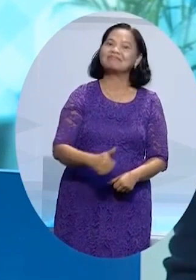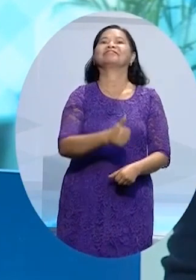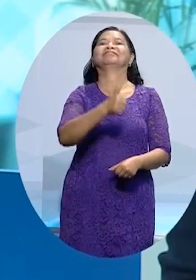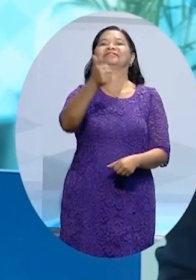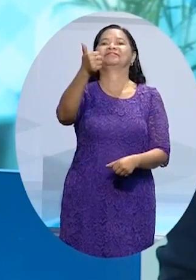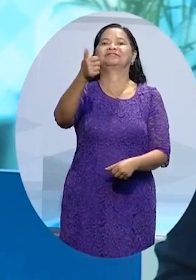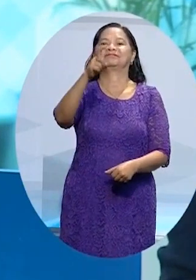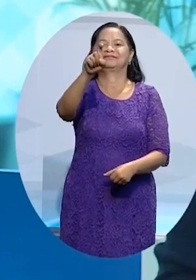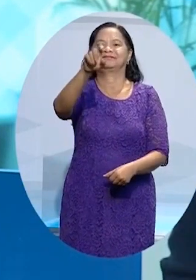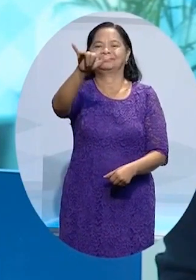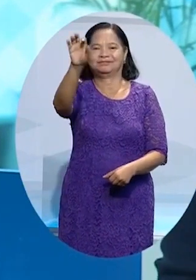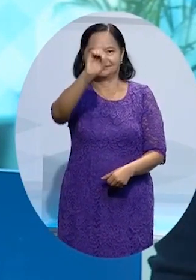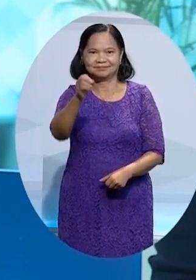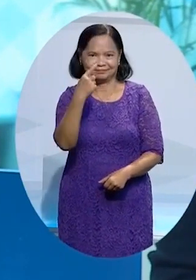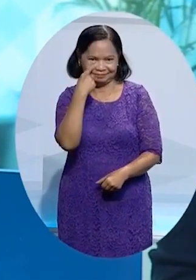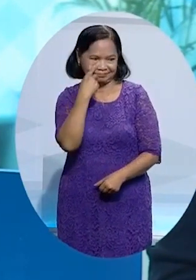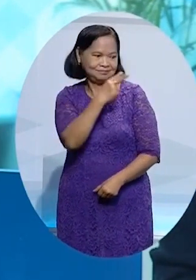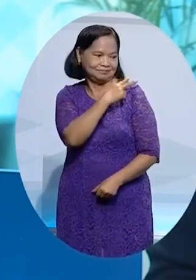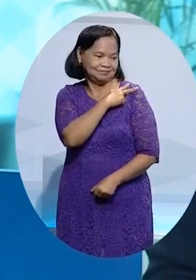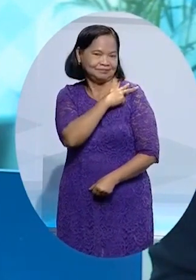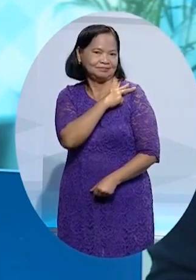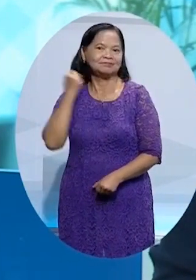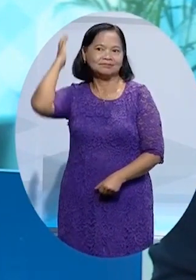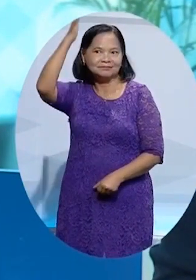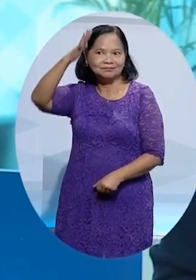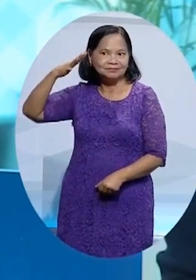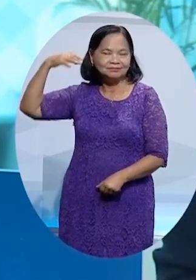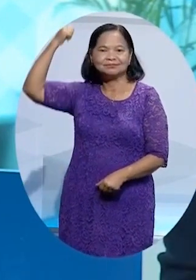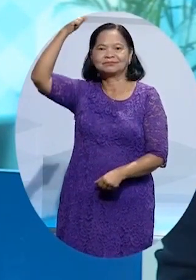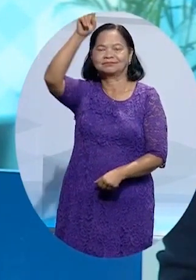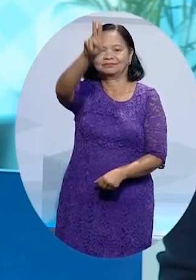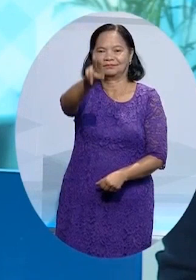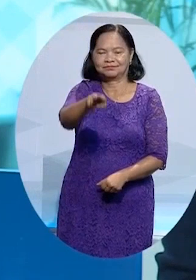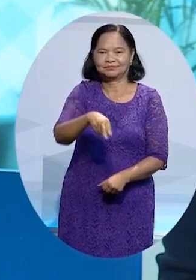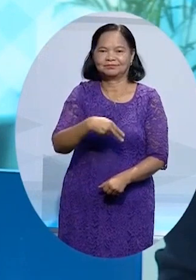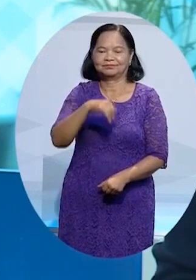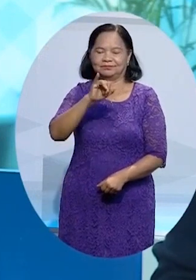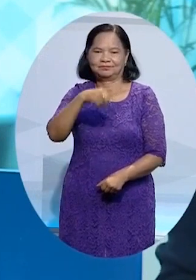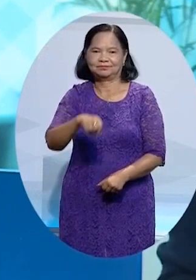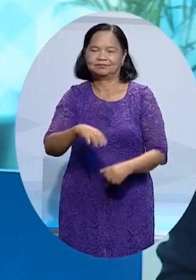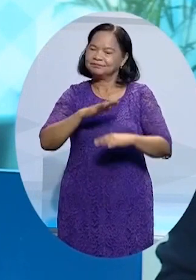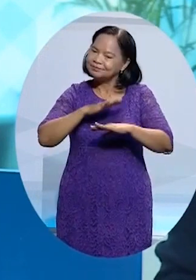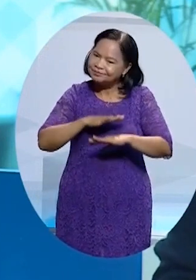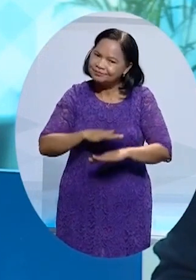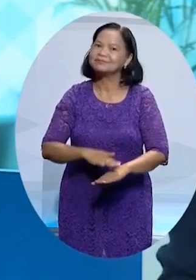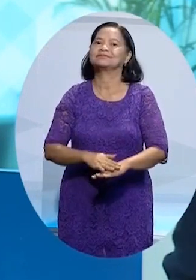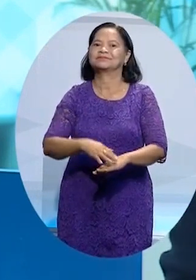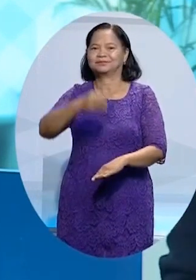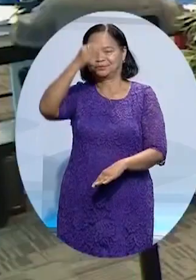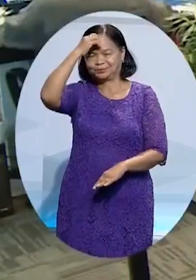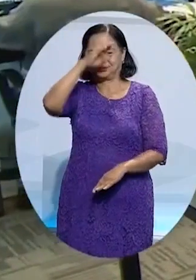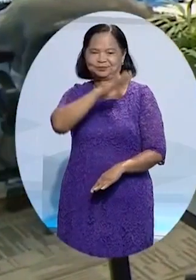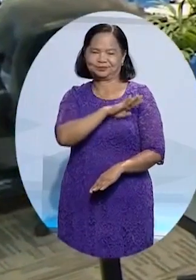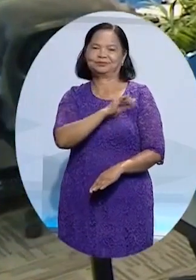hơn 96%, cho thấy vai trò quan trọng của sự quan tâm, đồng hành của Edupia tới kết quả học tập của các em học